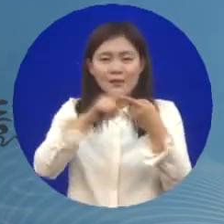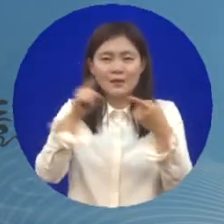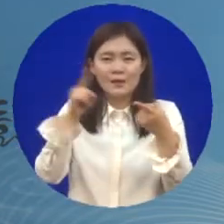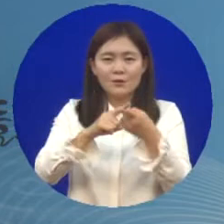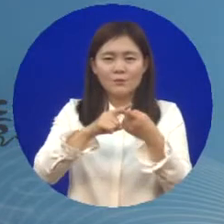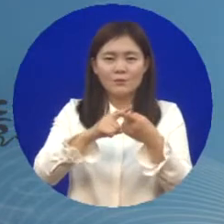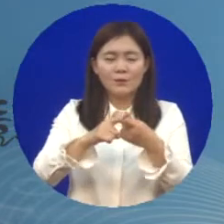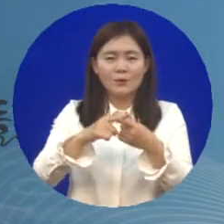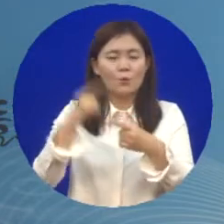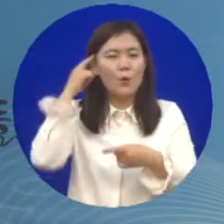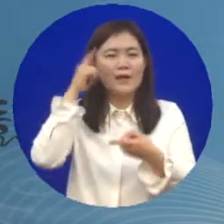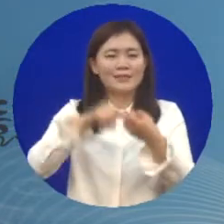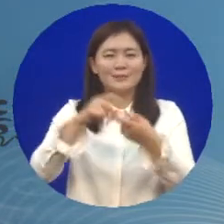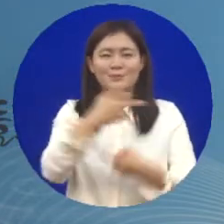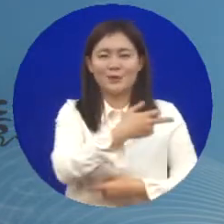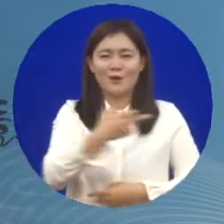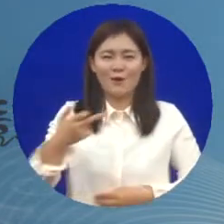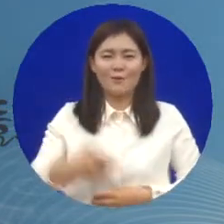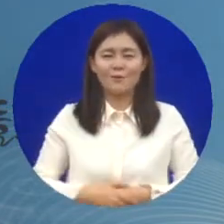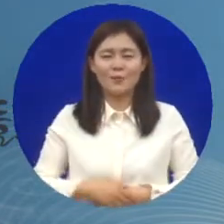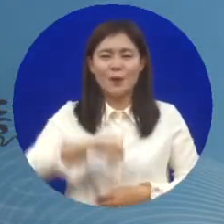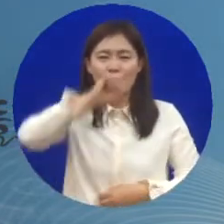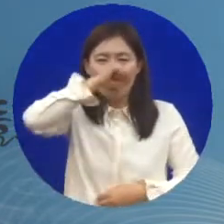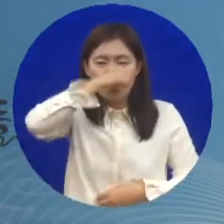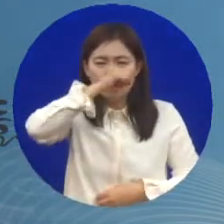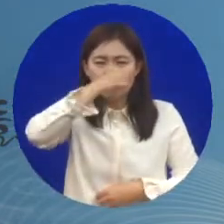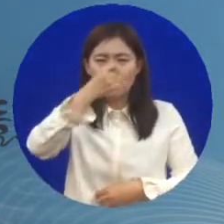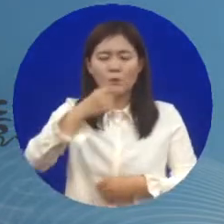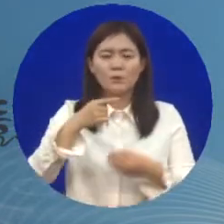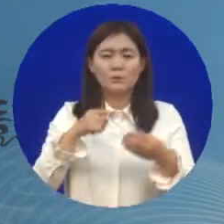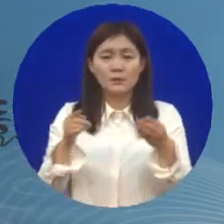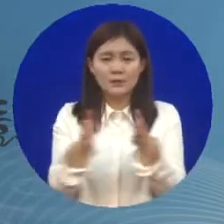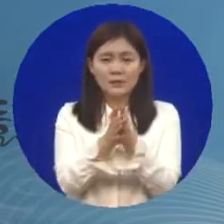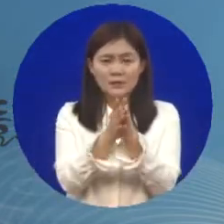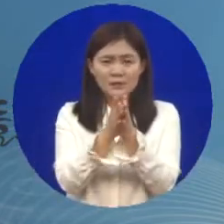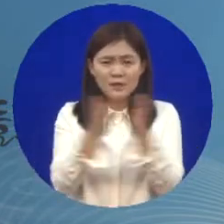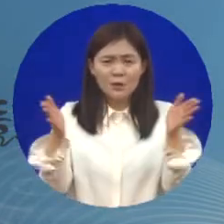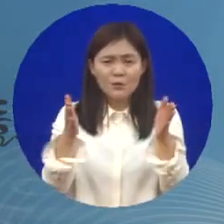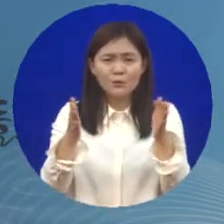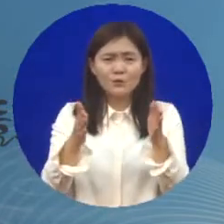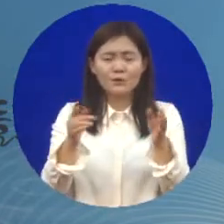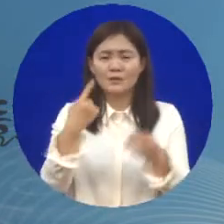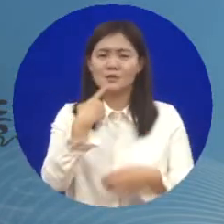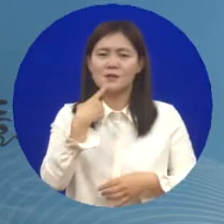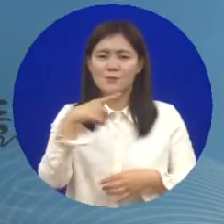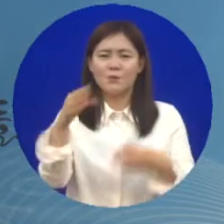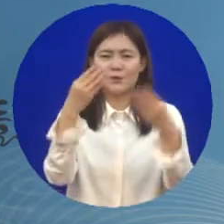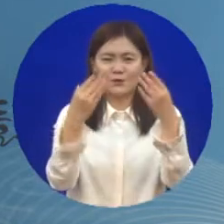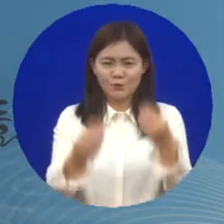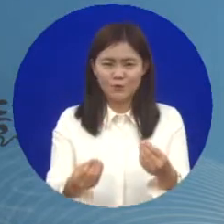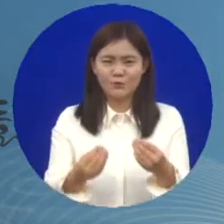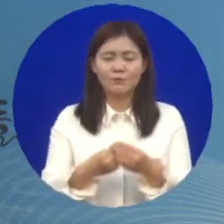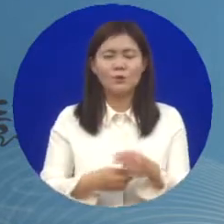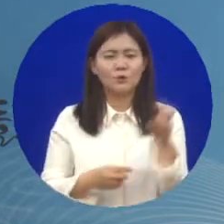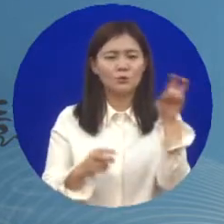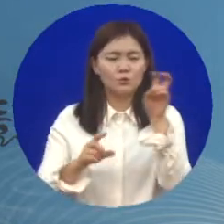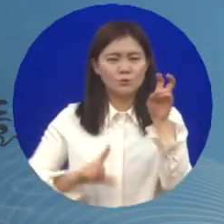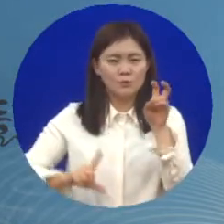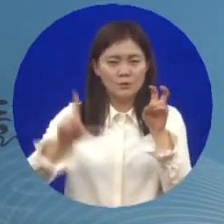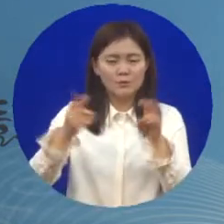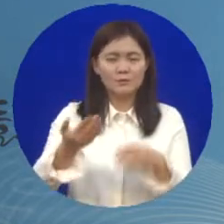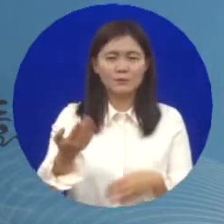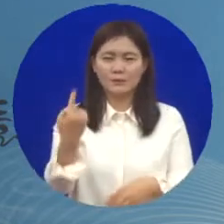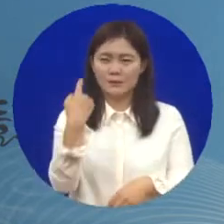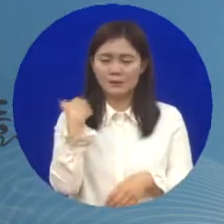수요가 폭발적으로 늘고 있는데요. 용인시의 보조금 접수도 시작과 동시에 1분 만에 마감됐고 지원을 받을